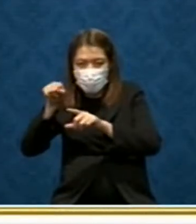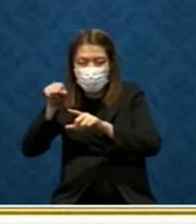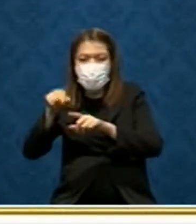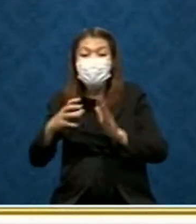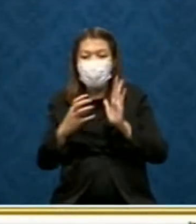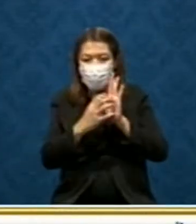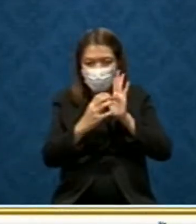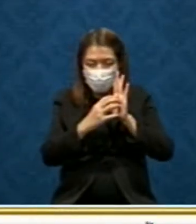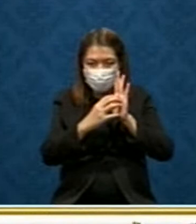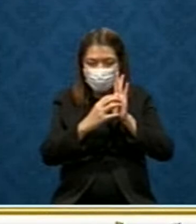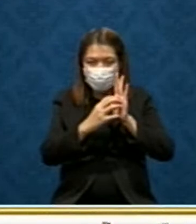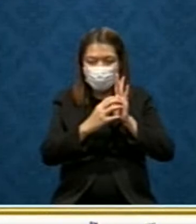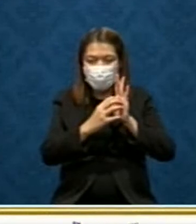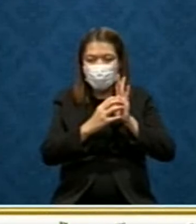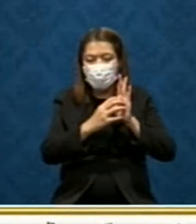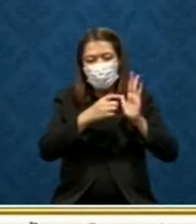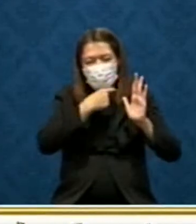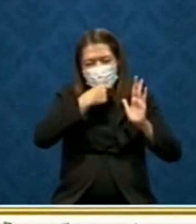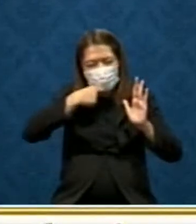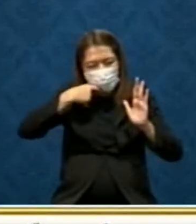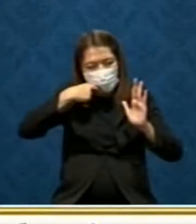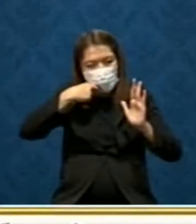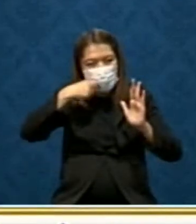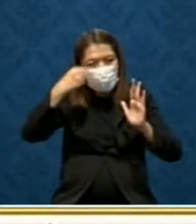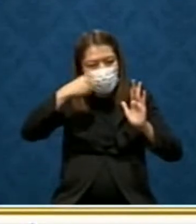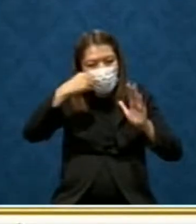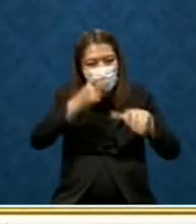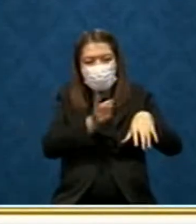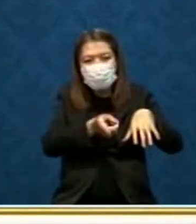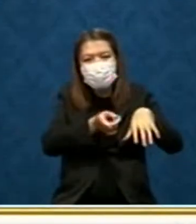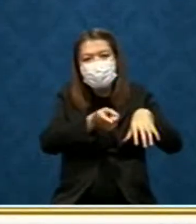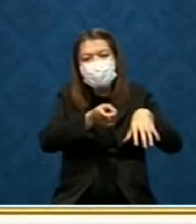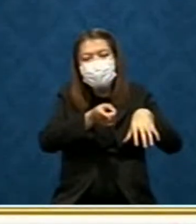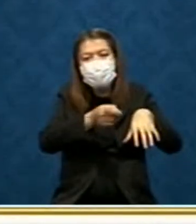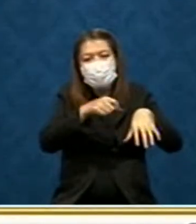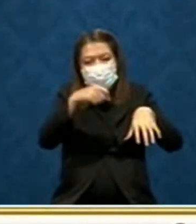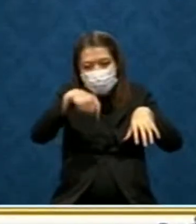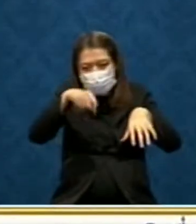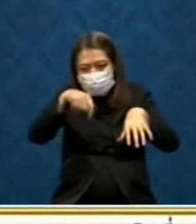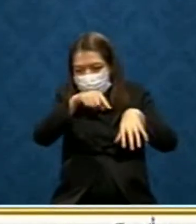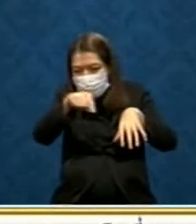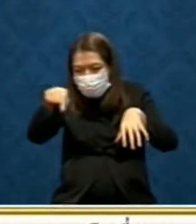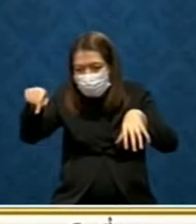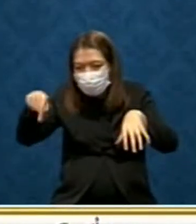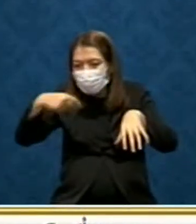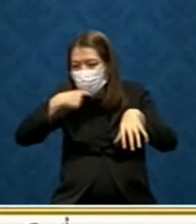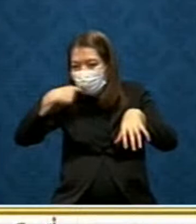พื้นที่แงสามสราง แรงสามสร้างนี้